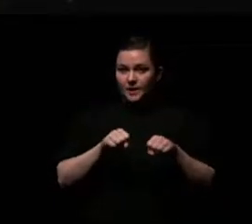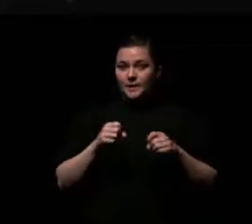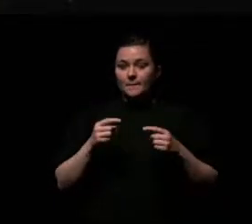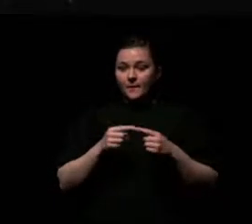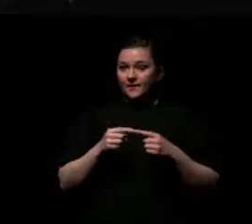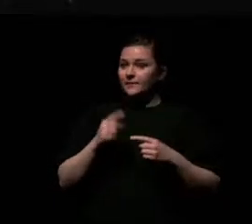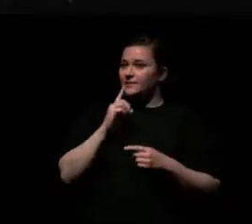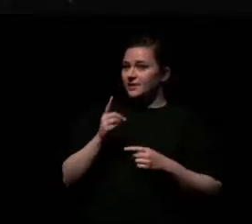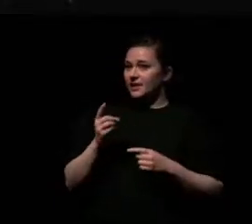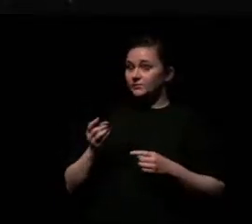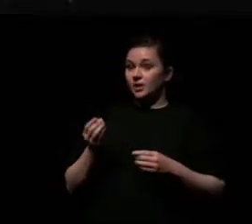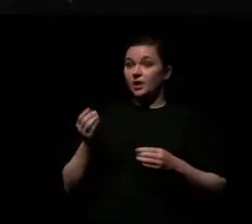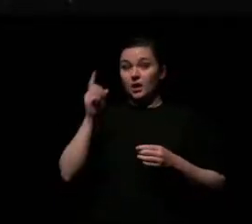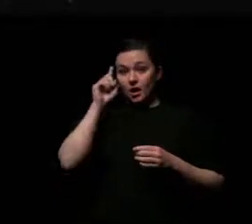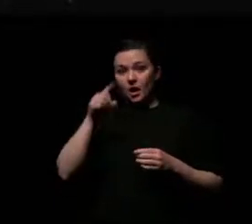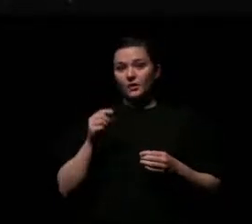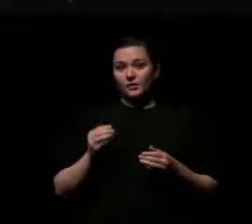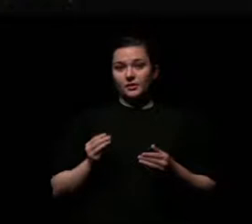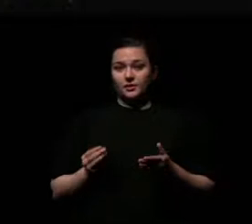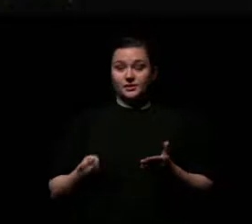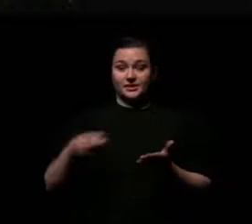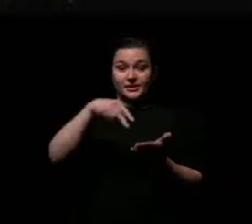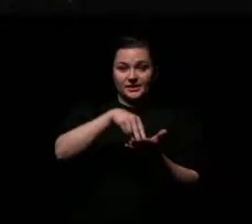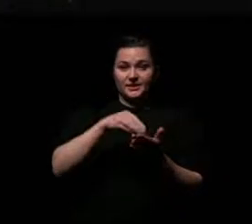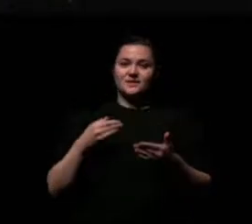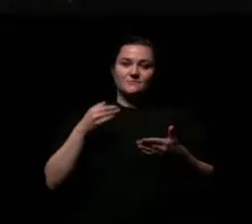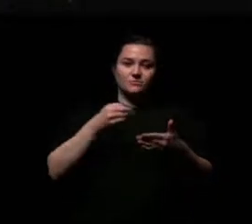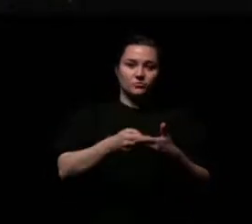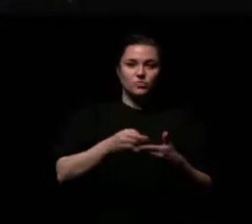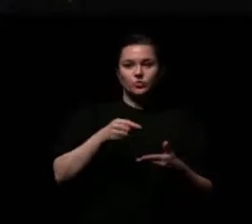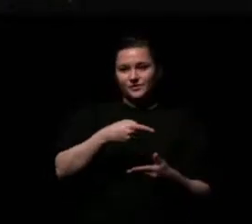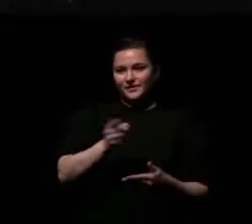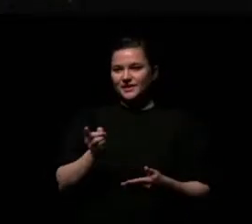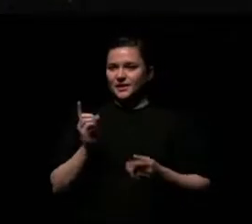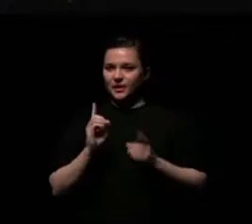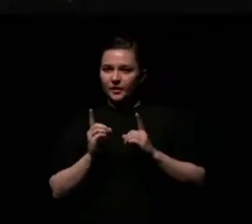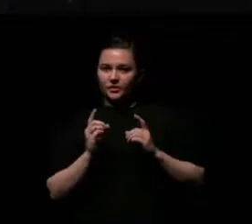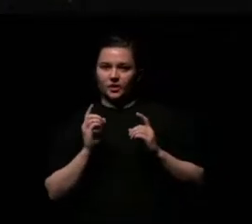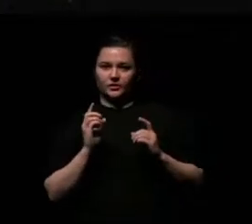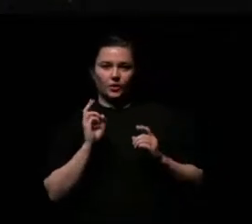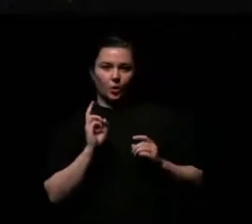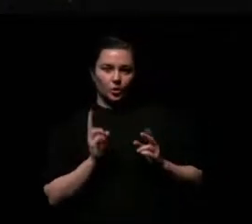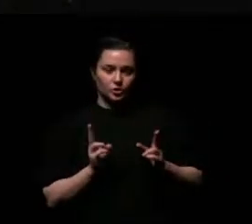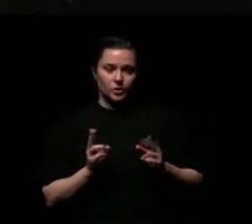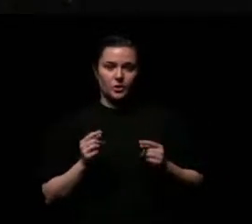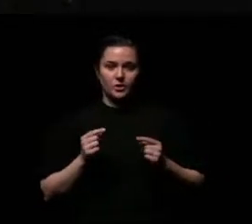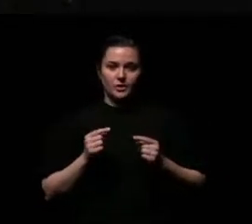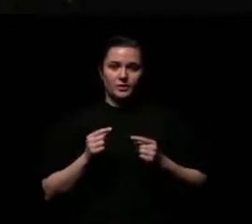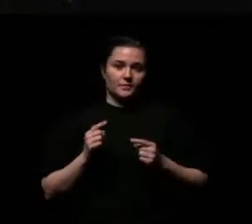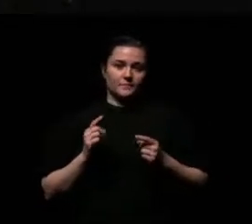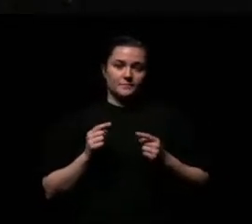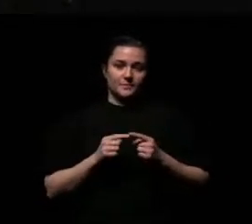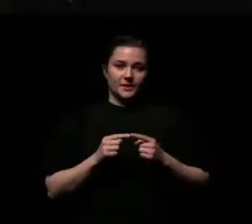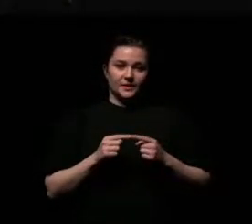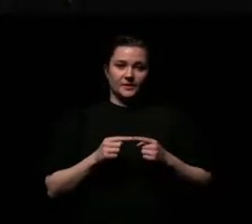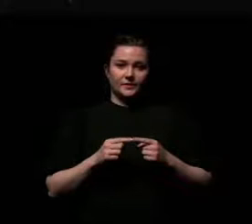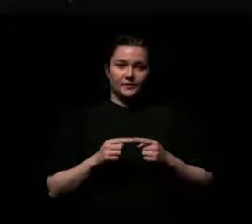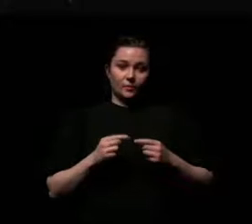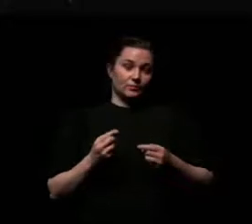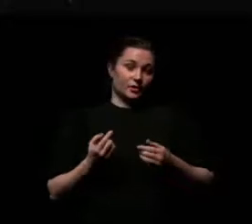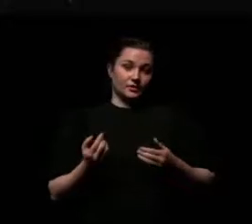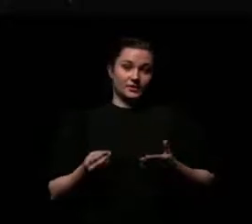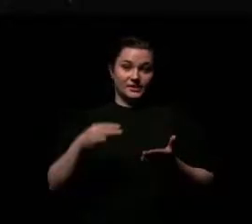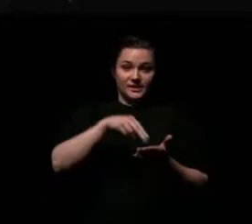disse kandidaterne, og det er også mulig å stille spørsmål til de enkelte etterpå. Det er også mulig om en ikke er til stede i storsalen, men følger det